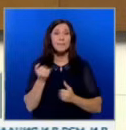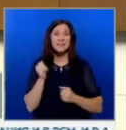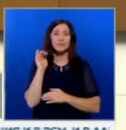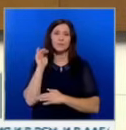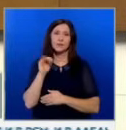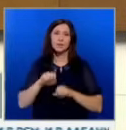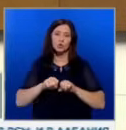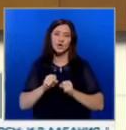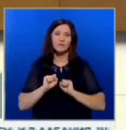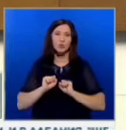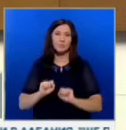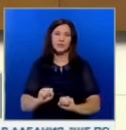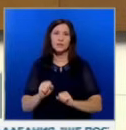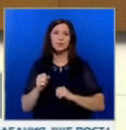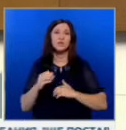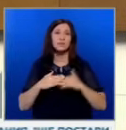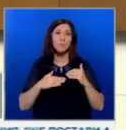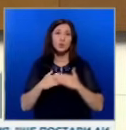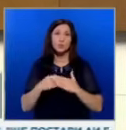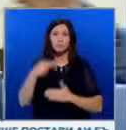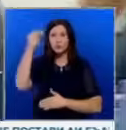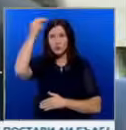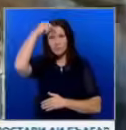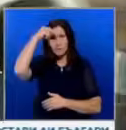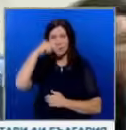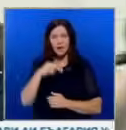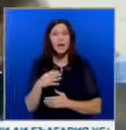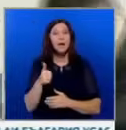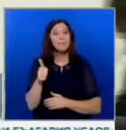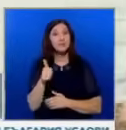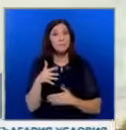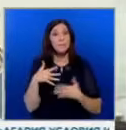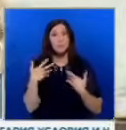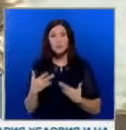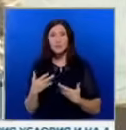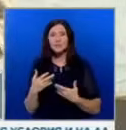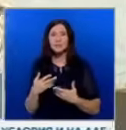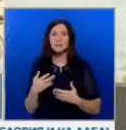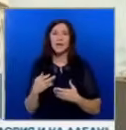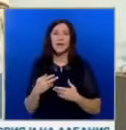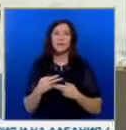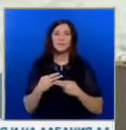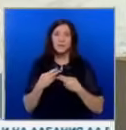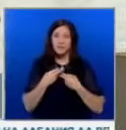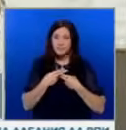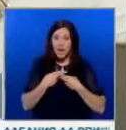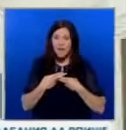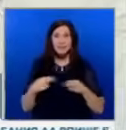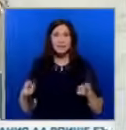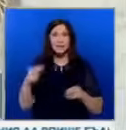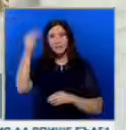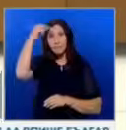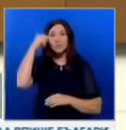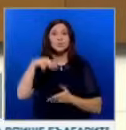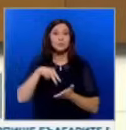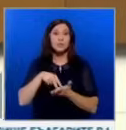нарушавани отбранителните способности на България. БСП поиска да се разсекрети българската позиция, за да бъде обсъдена в